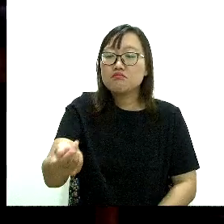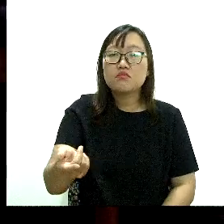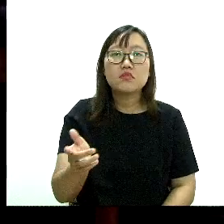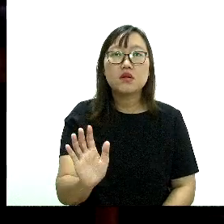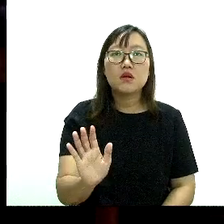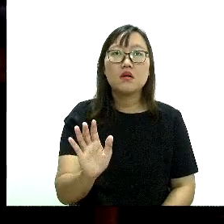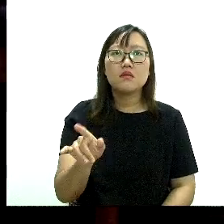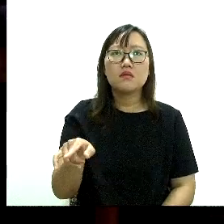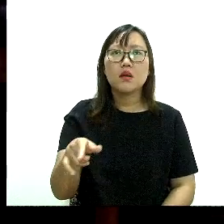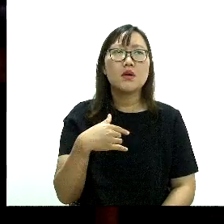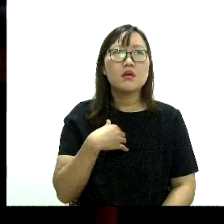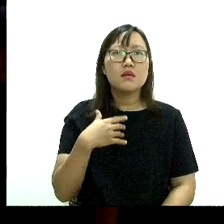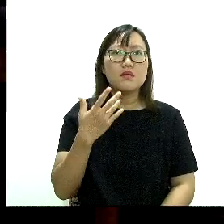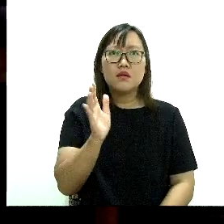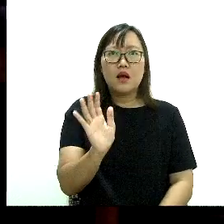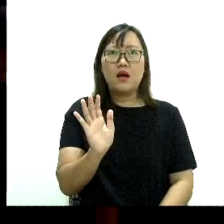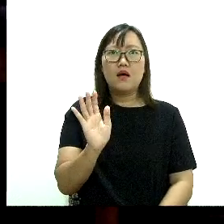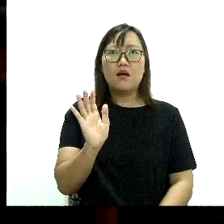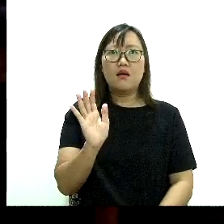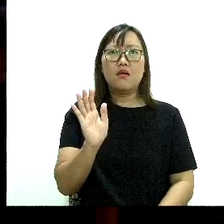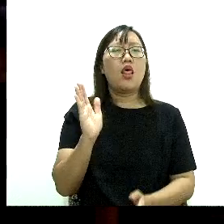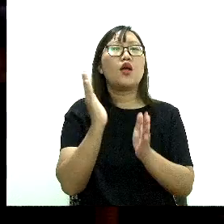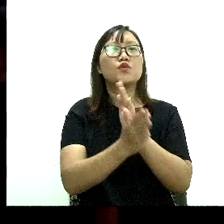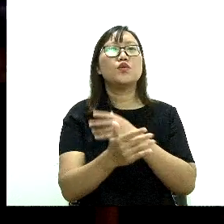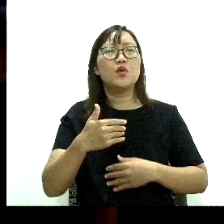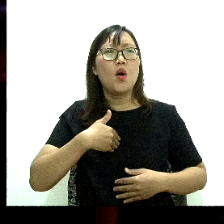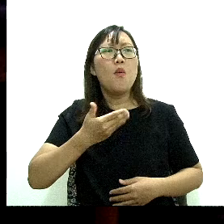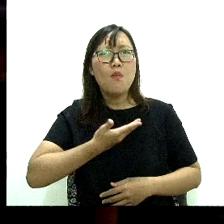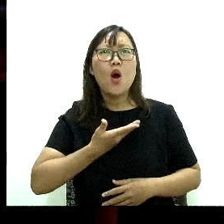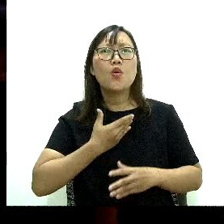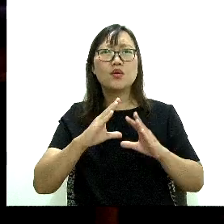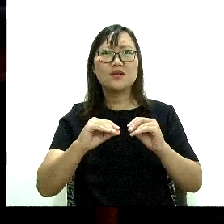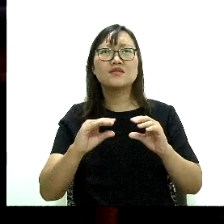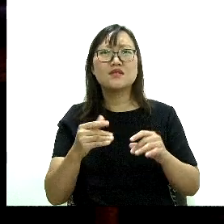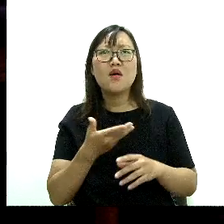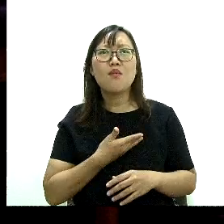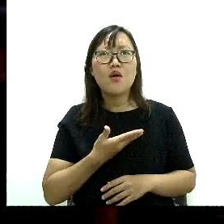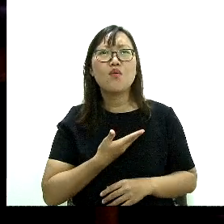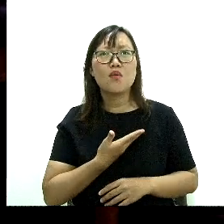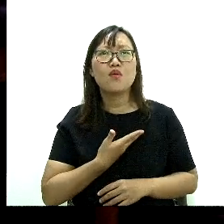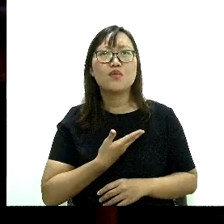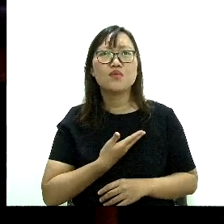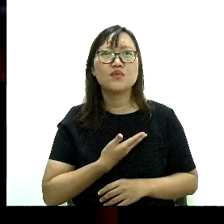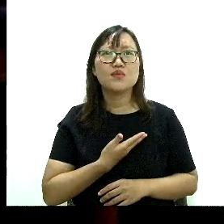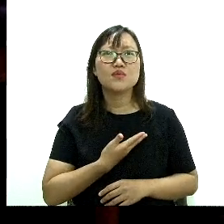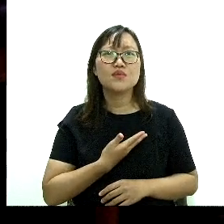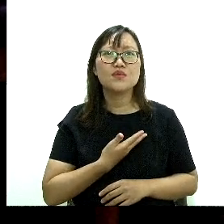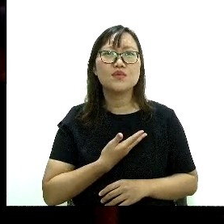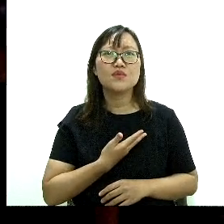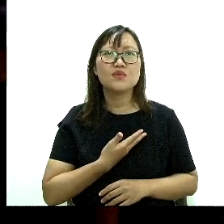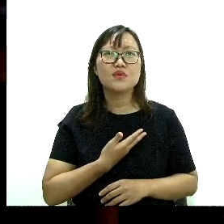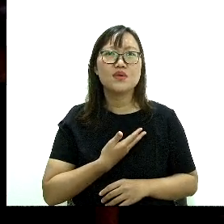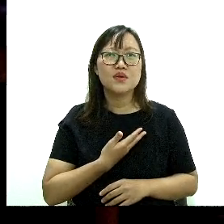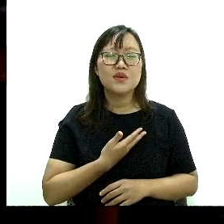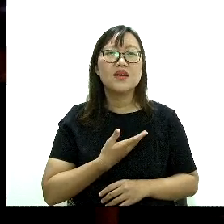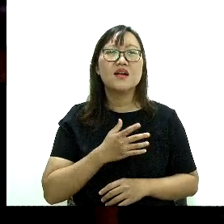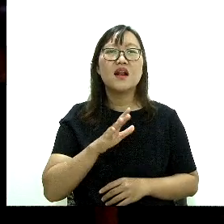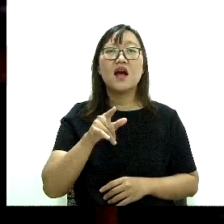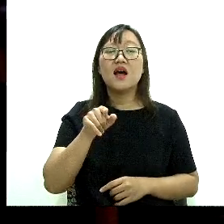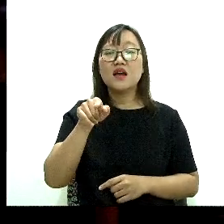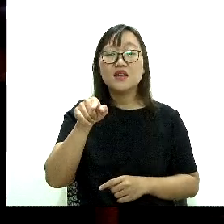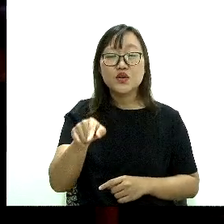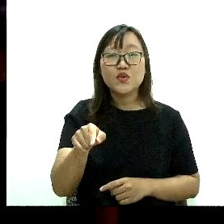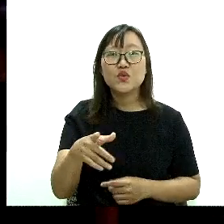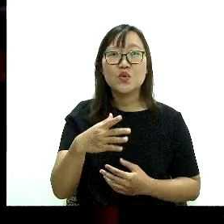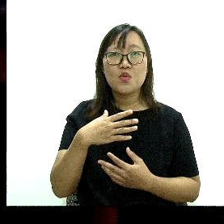Tetapi ia pergi bekerja dan yakin bahwa tuannya akan menghargai apa yang